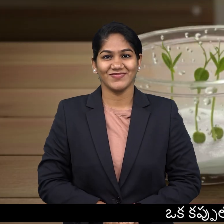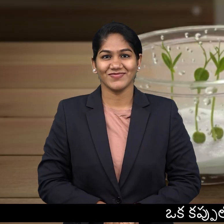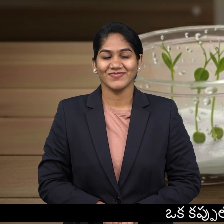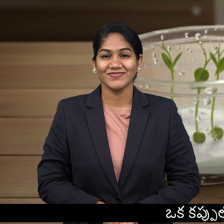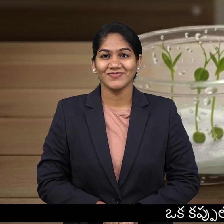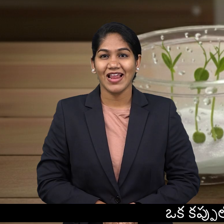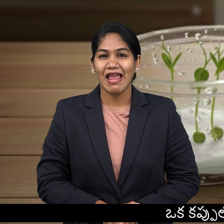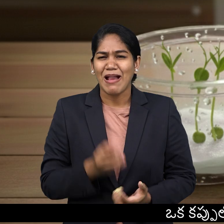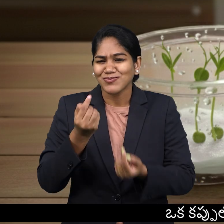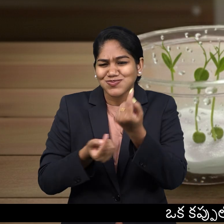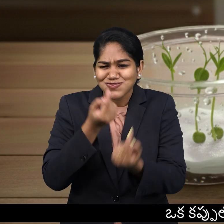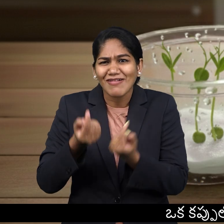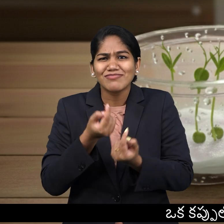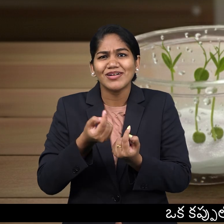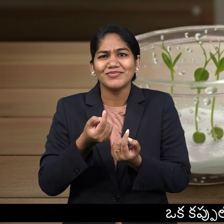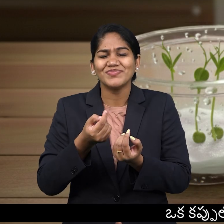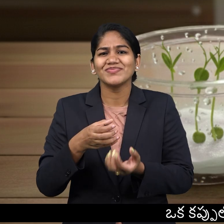ఒక కప్పులో తోటను పెంచుకోండి.